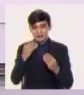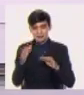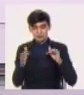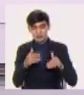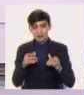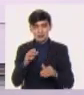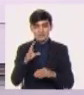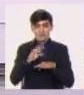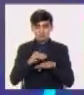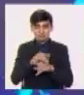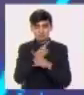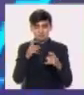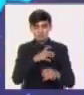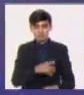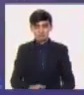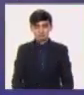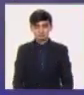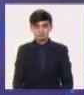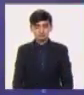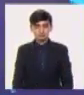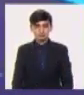түнде бірақ жариялаған болатын.